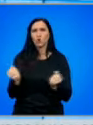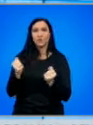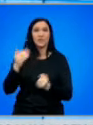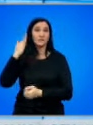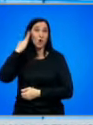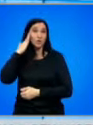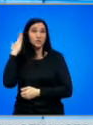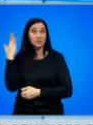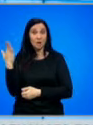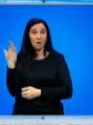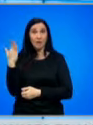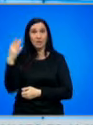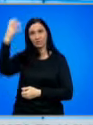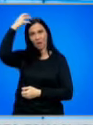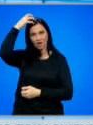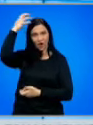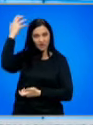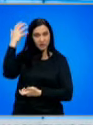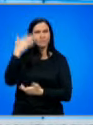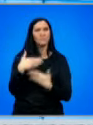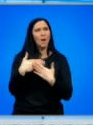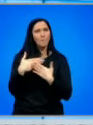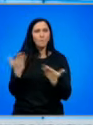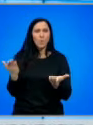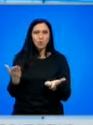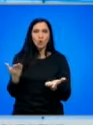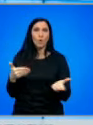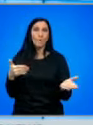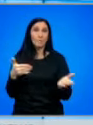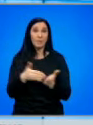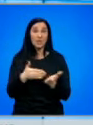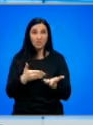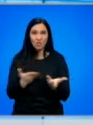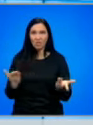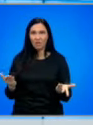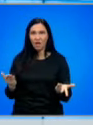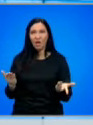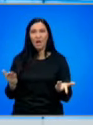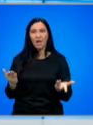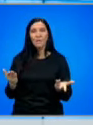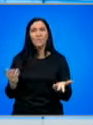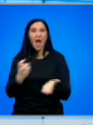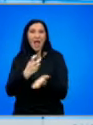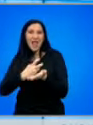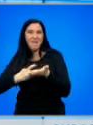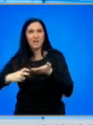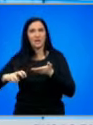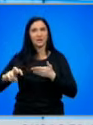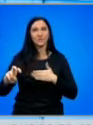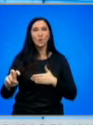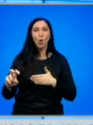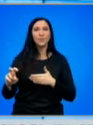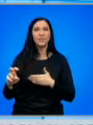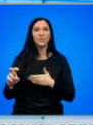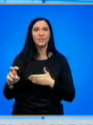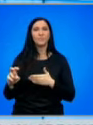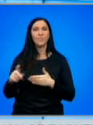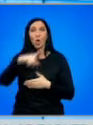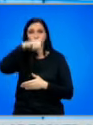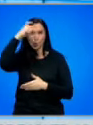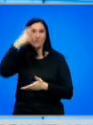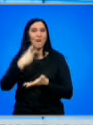страна на държавата. По-скоро се дължи и на имиграционните,